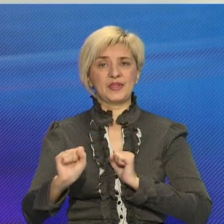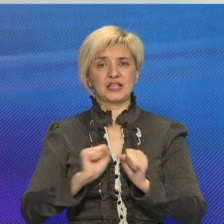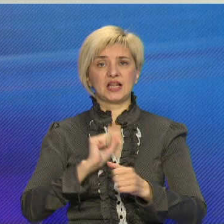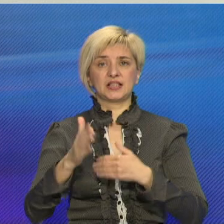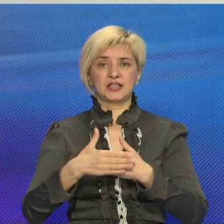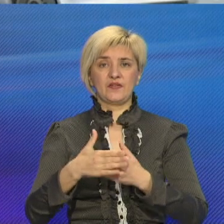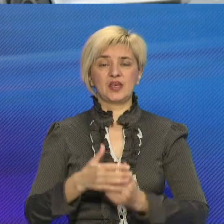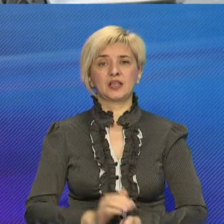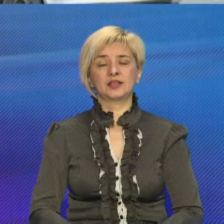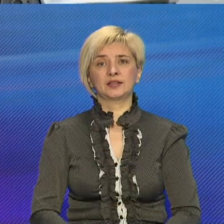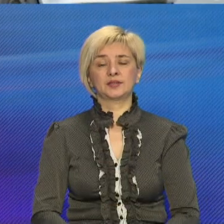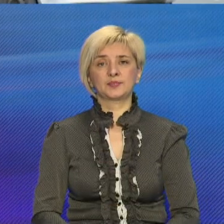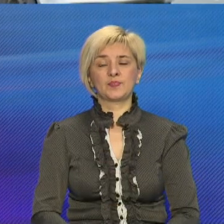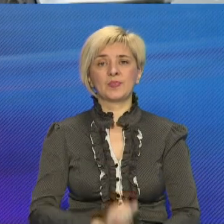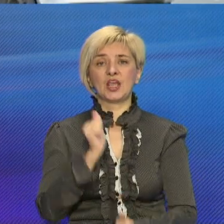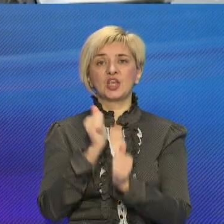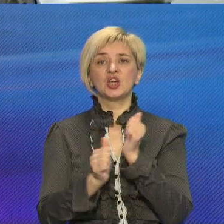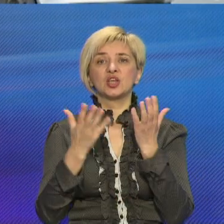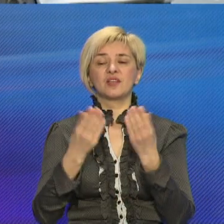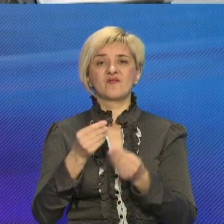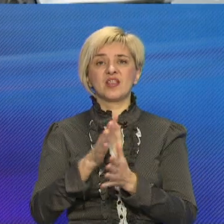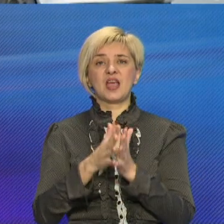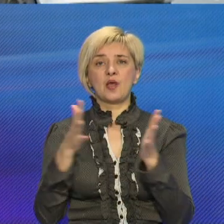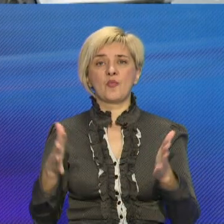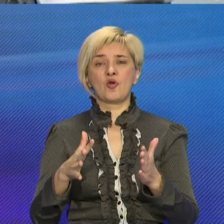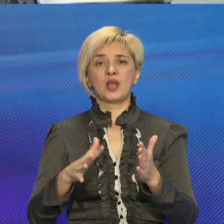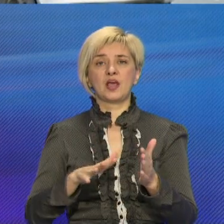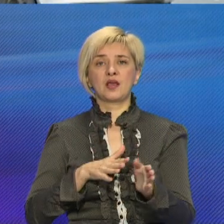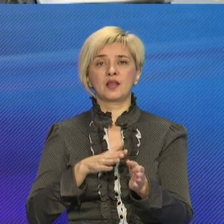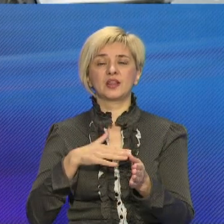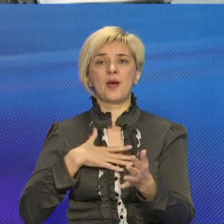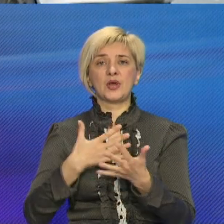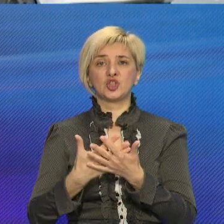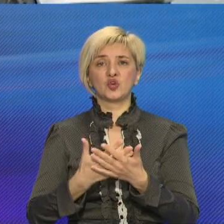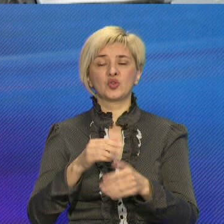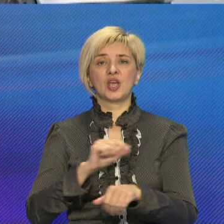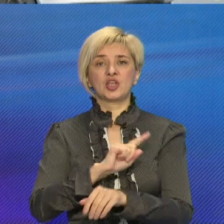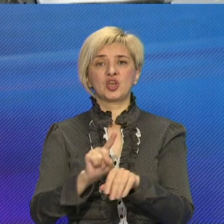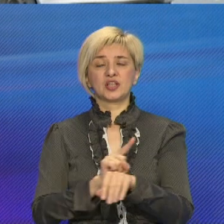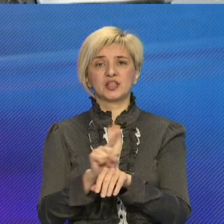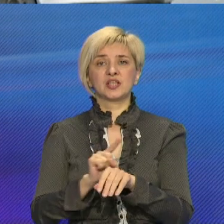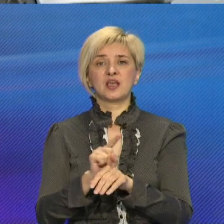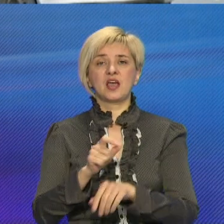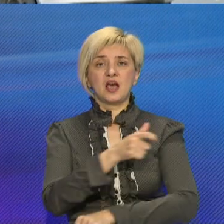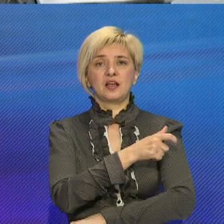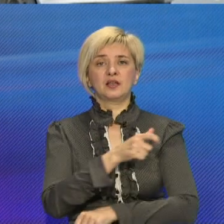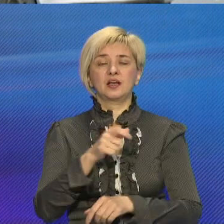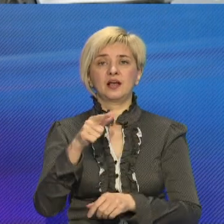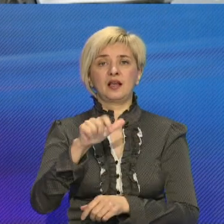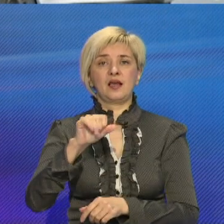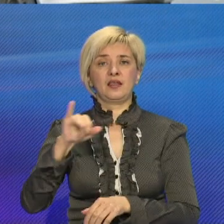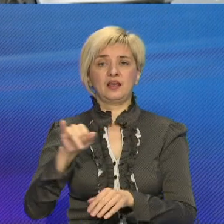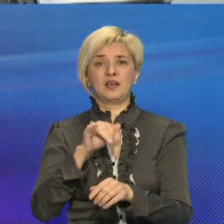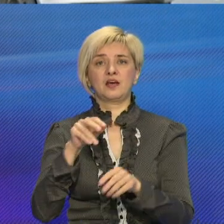работа. Ежедневно в наиболее напряженные часы сотрудники ГАИ осуществляют на данном участке регулировочные действия, вместе с